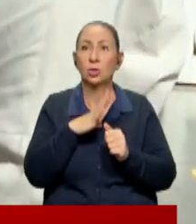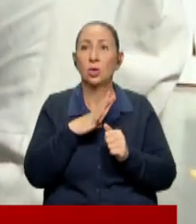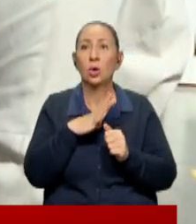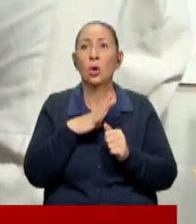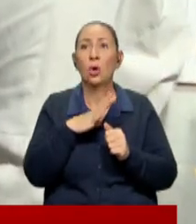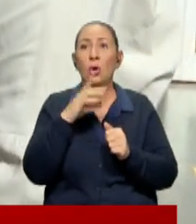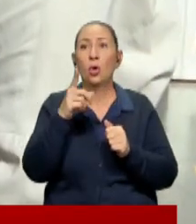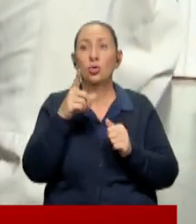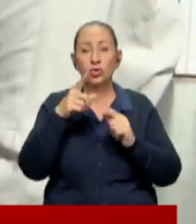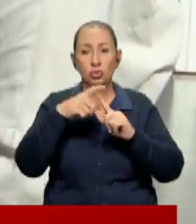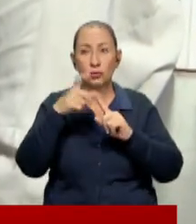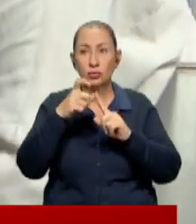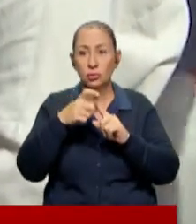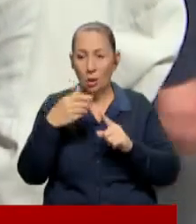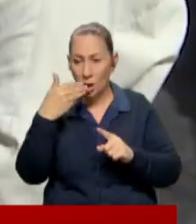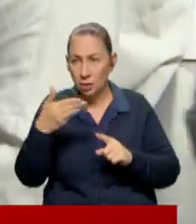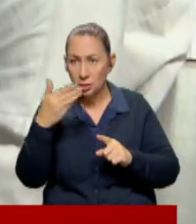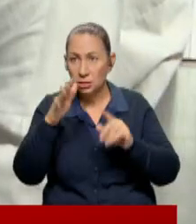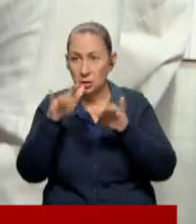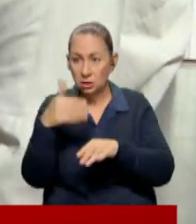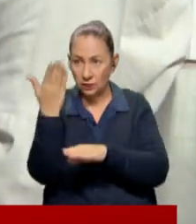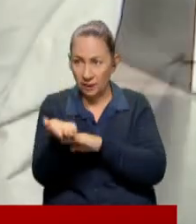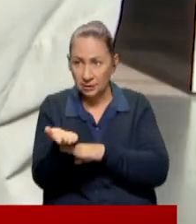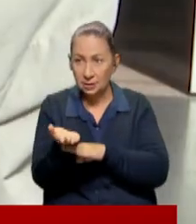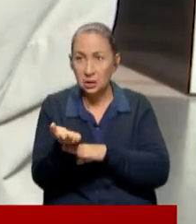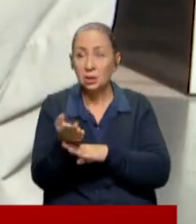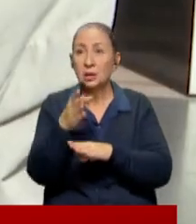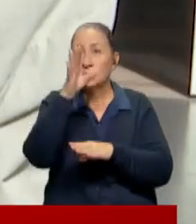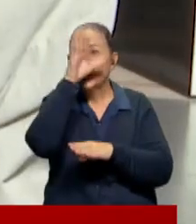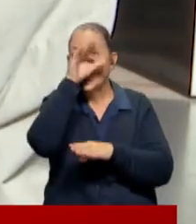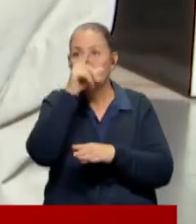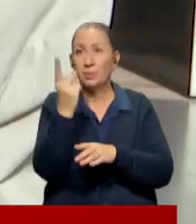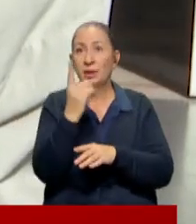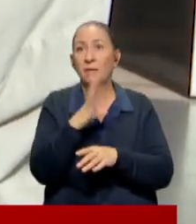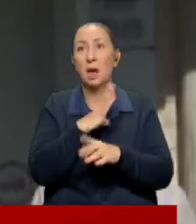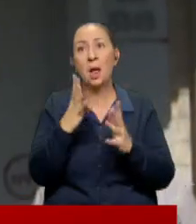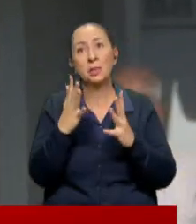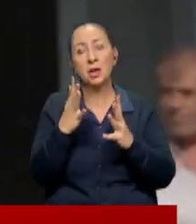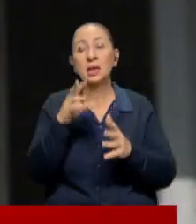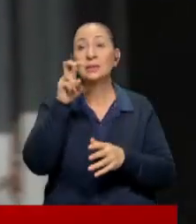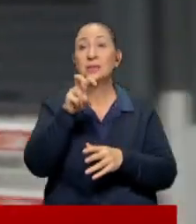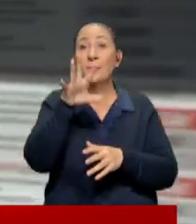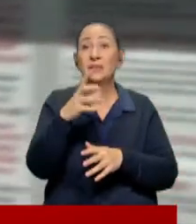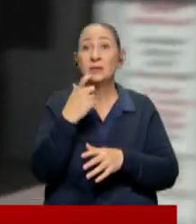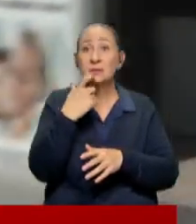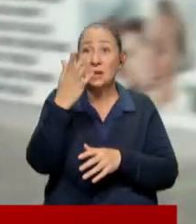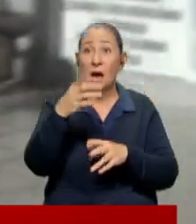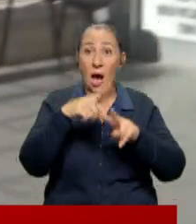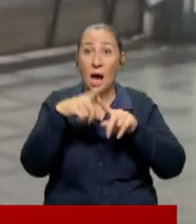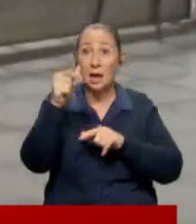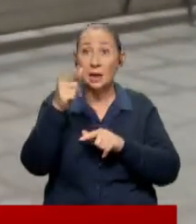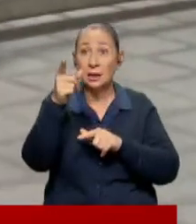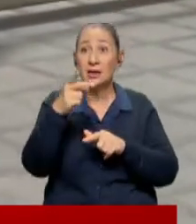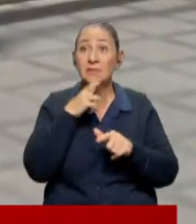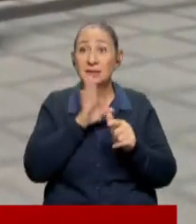onu nüfusa zikrettik, dilekçe verdik nüfusa. Sahtekar biri var herhalde. 85 yaşındaki Ali Uğur